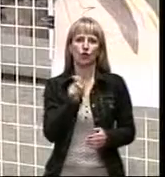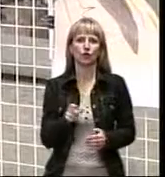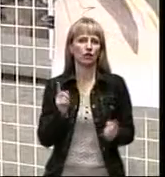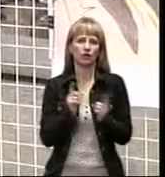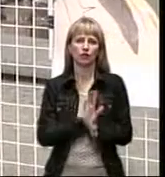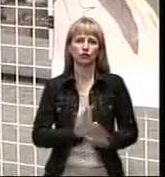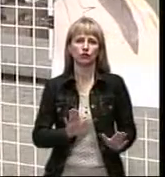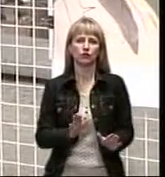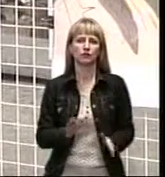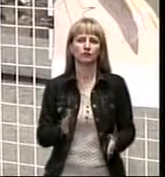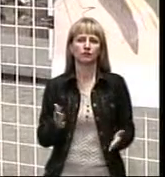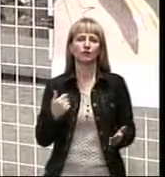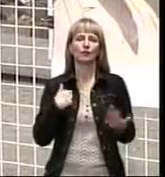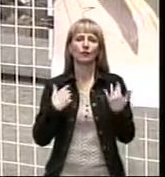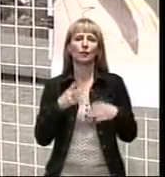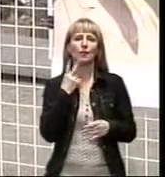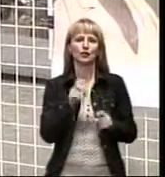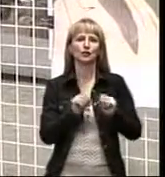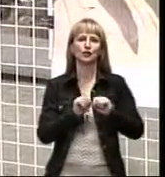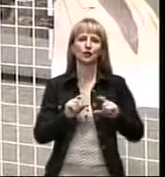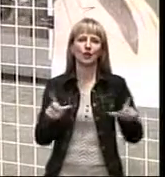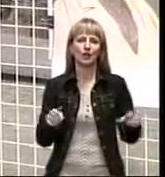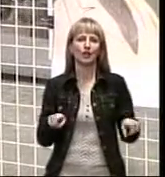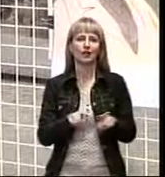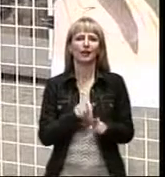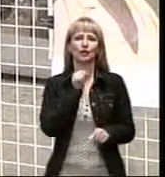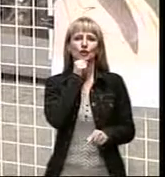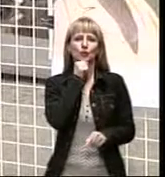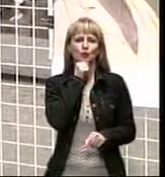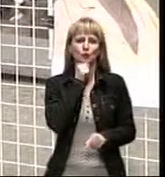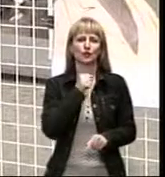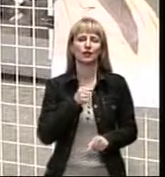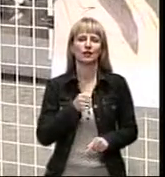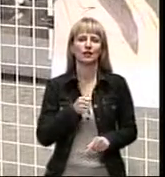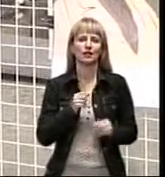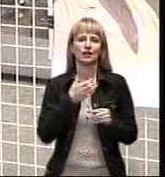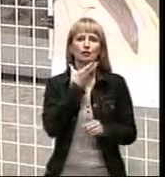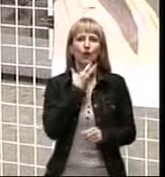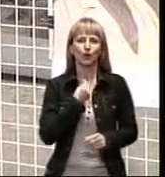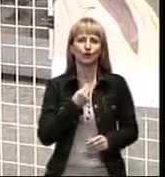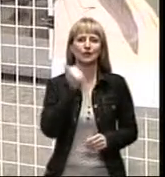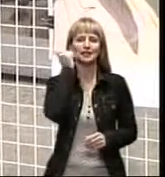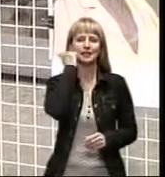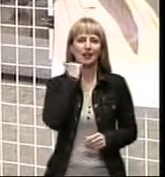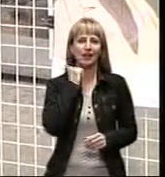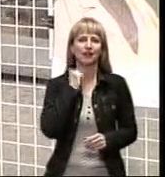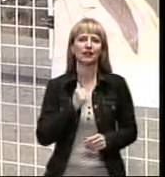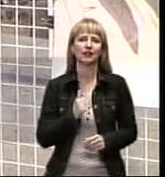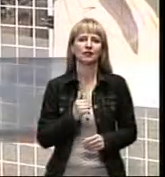спостерігалось. Яким ми його бачили в школі, такий дідусько з бородою,